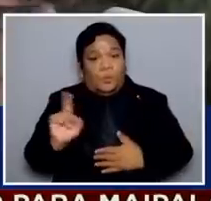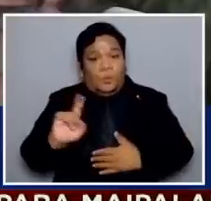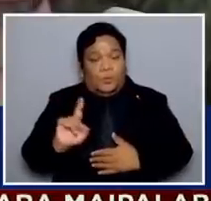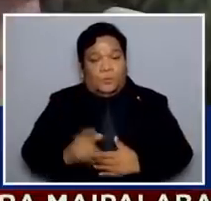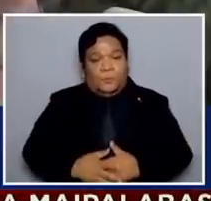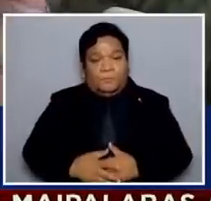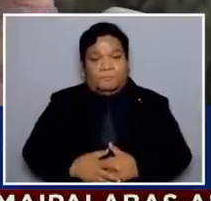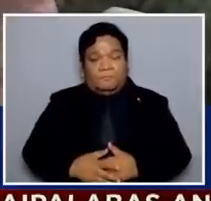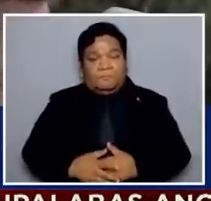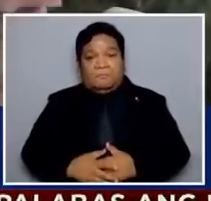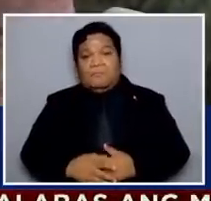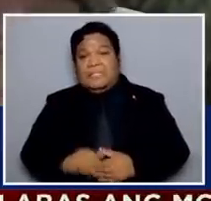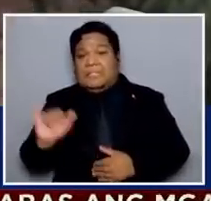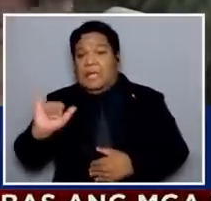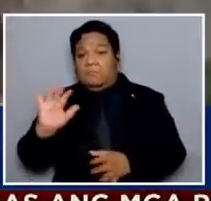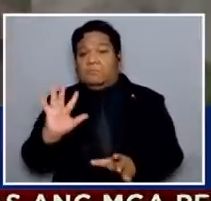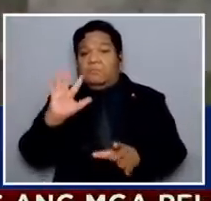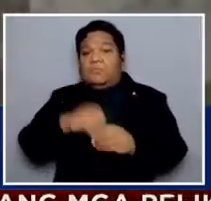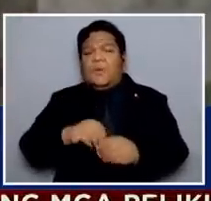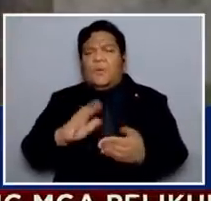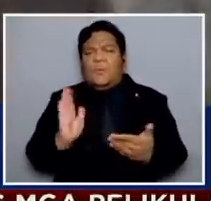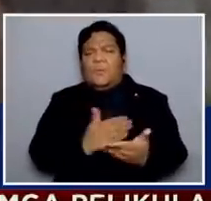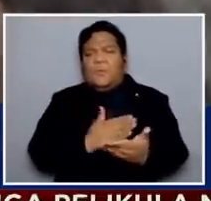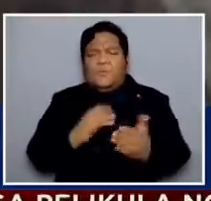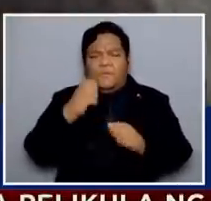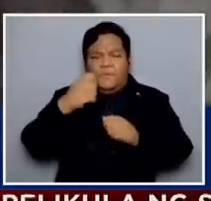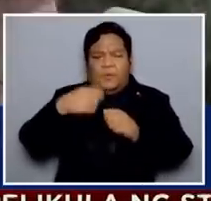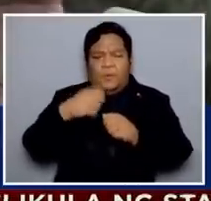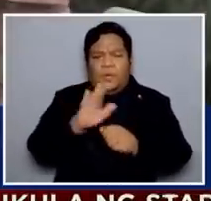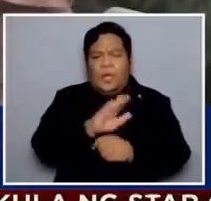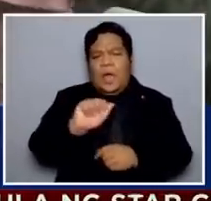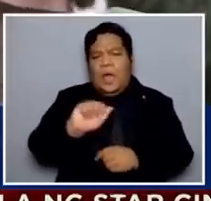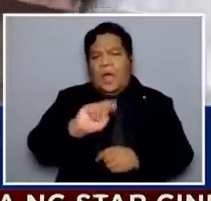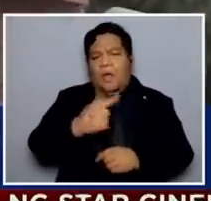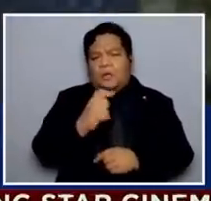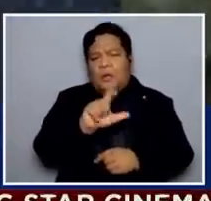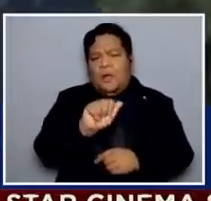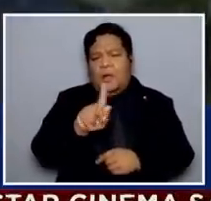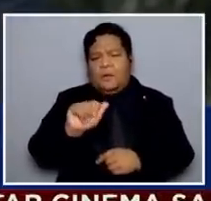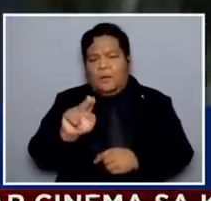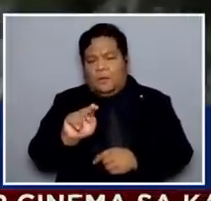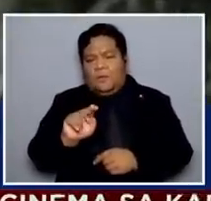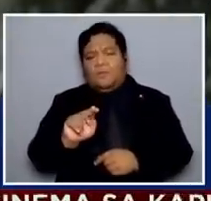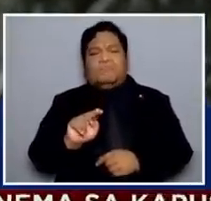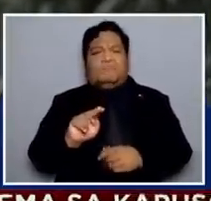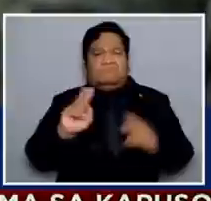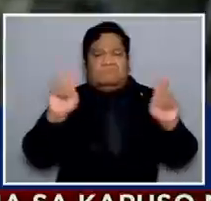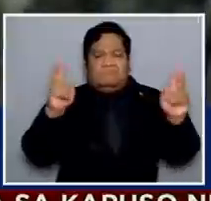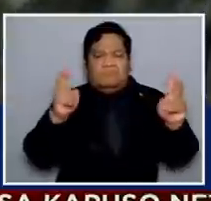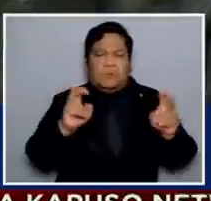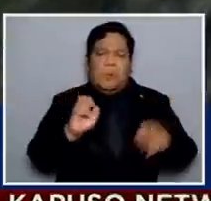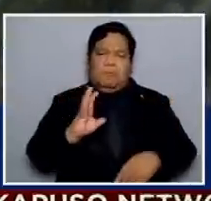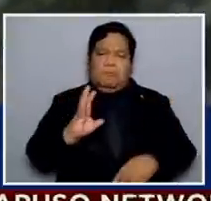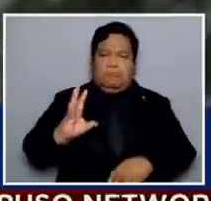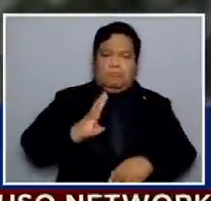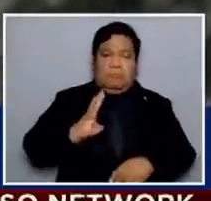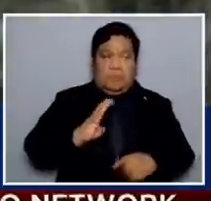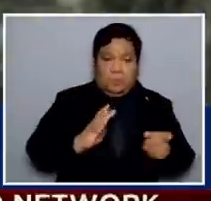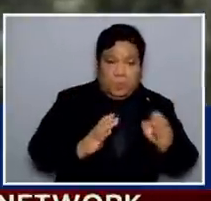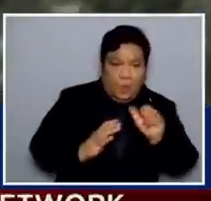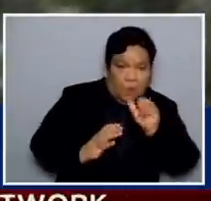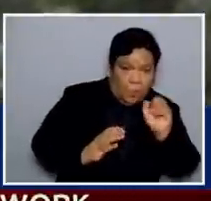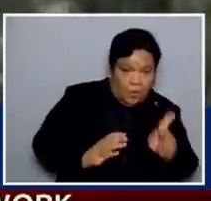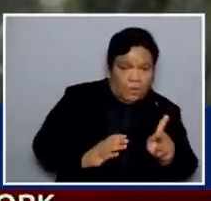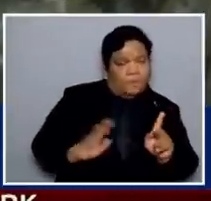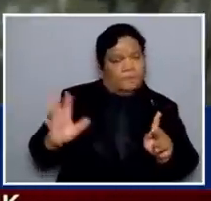okay. Bida rin siya sa music video ni Angela Ken na It's Okay Not to Be Okay. Kasama ang kapwa PBB housemate na si Ian